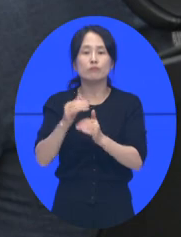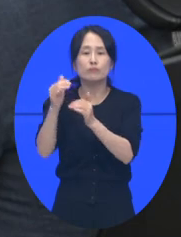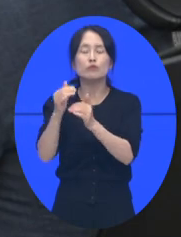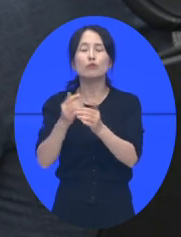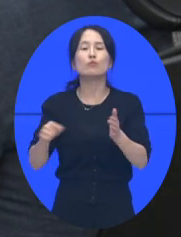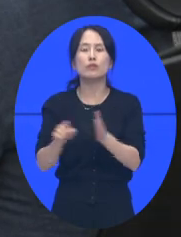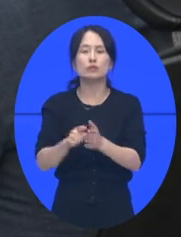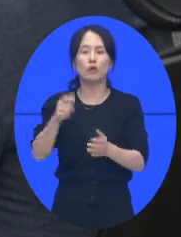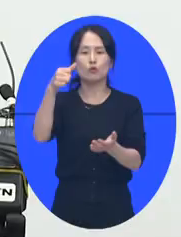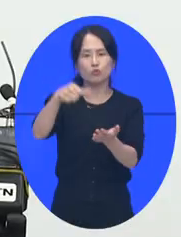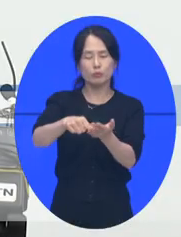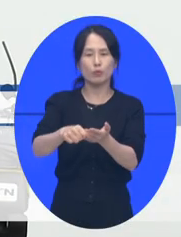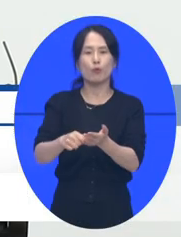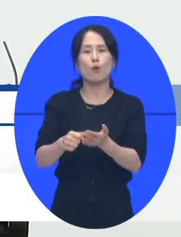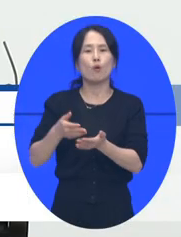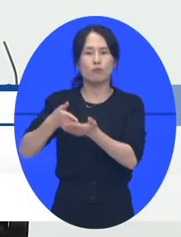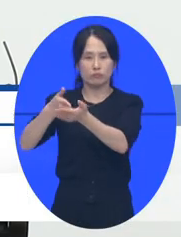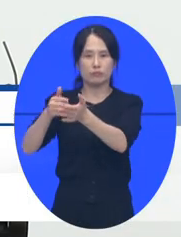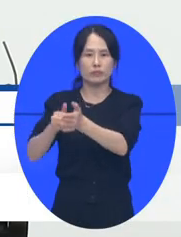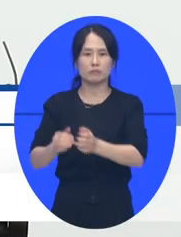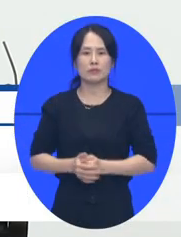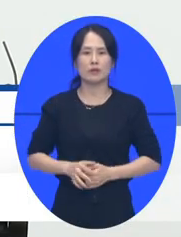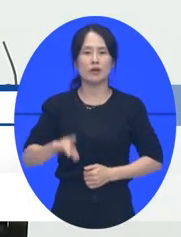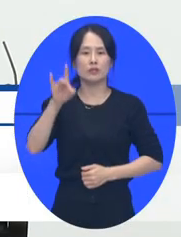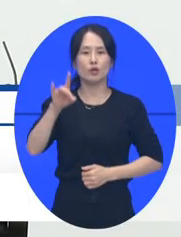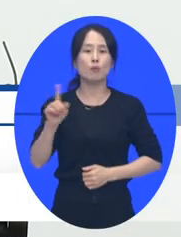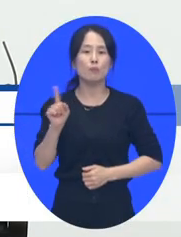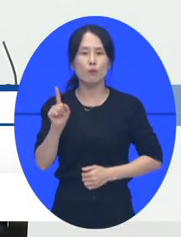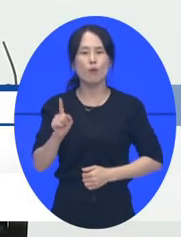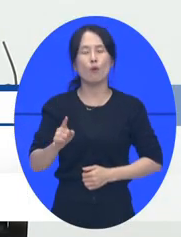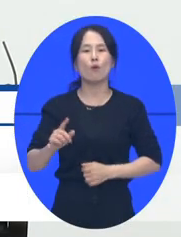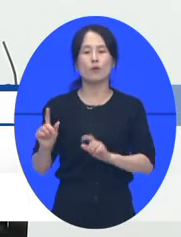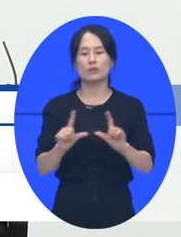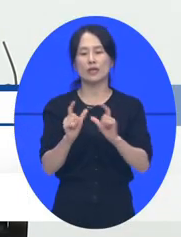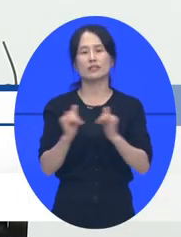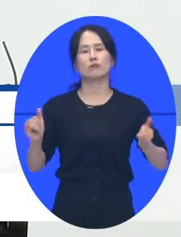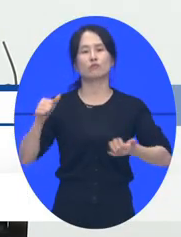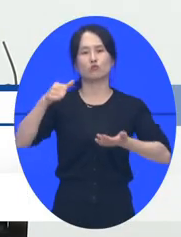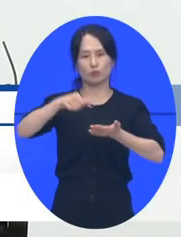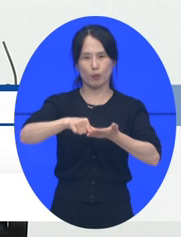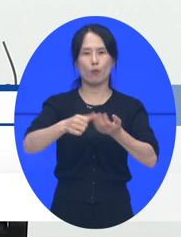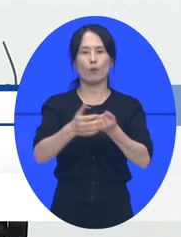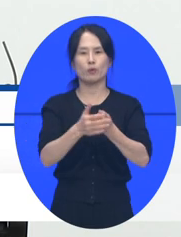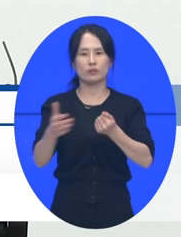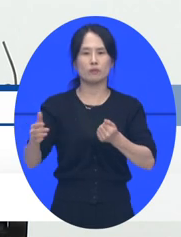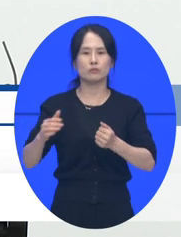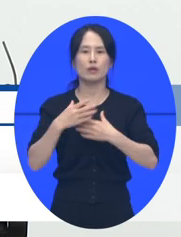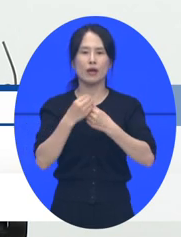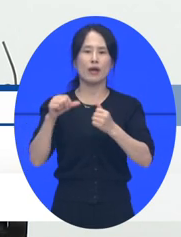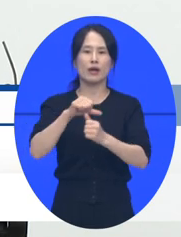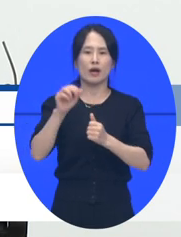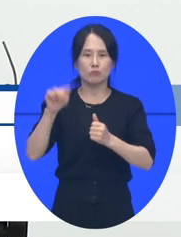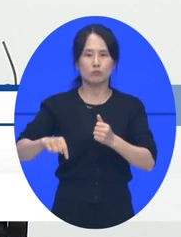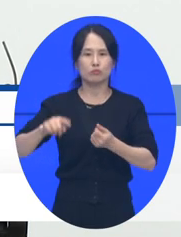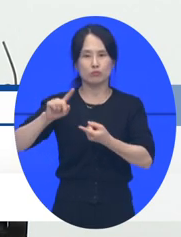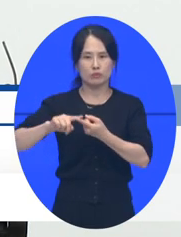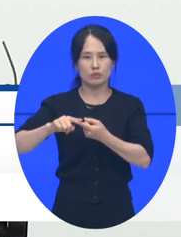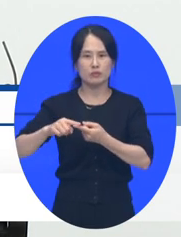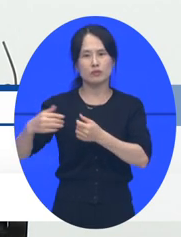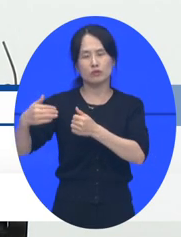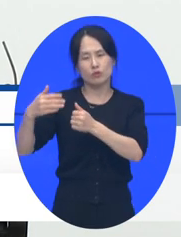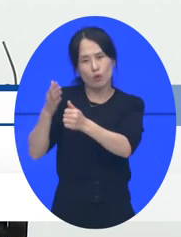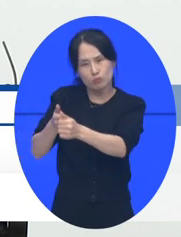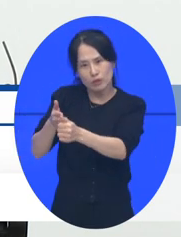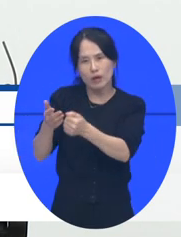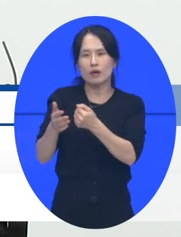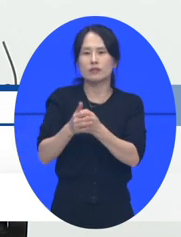공식 요청했습니다. 첫 단추는 주민투표니까 행안부에서 우리 요청에 대해서 잘